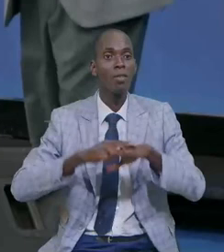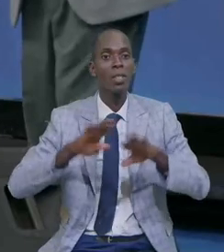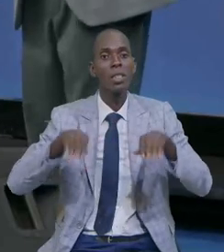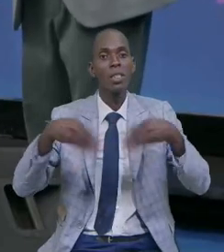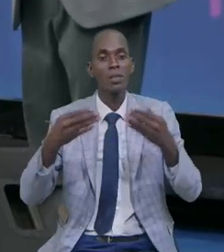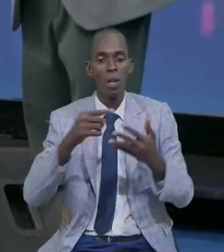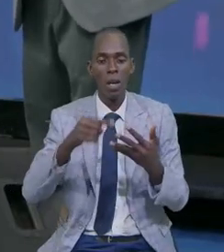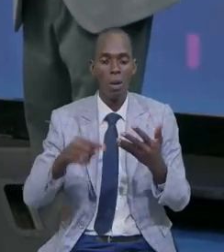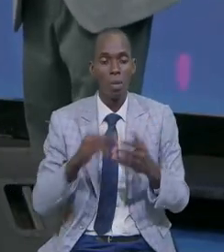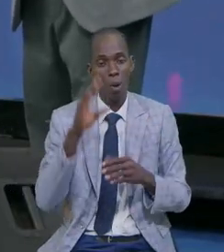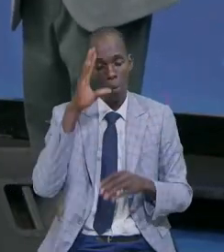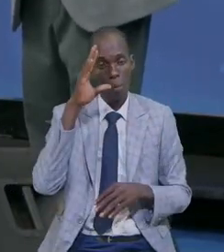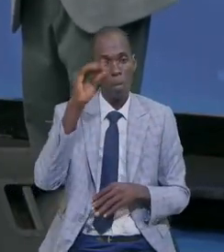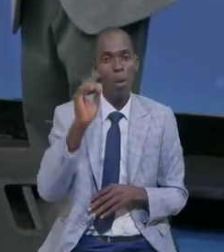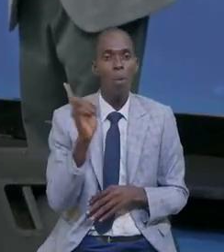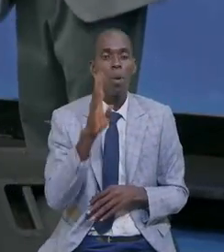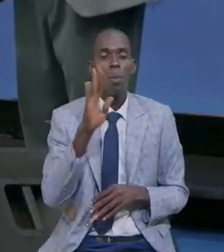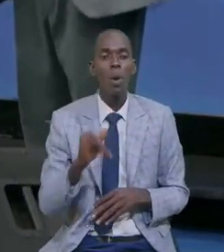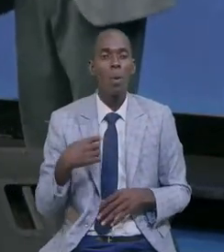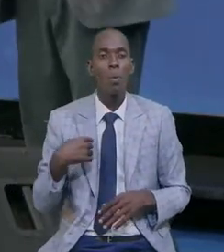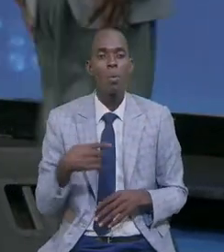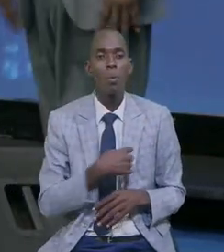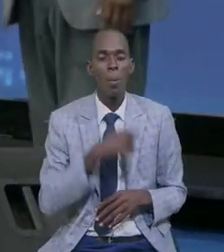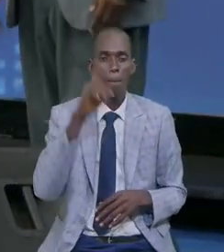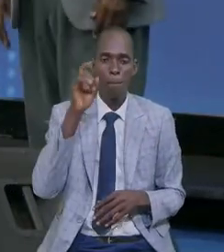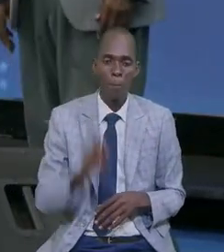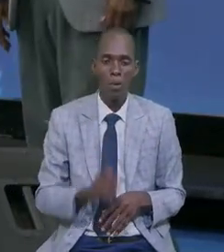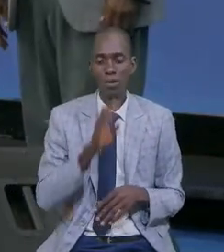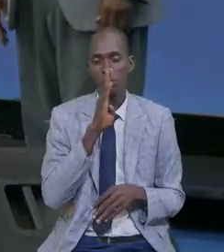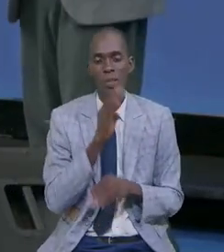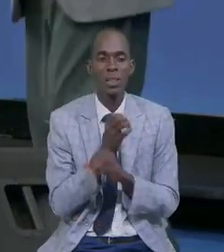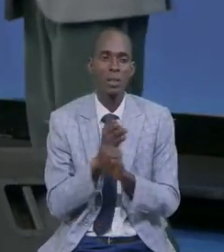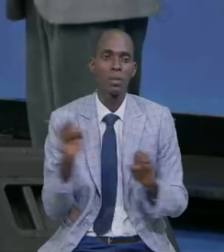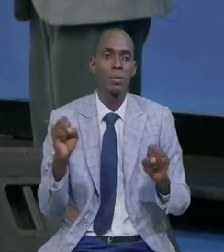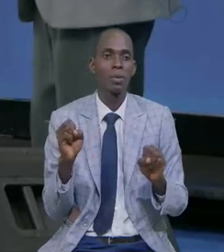les hommes par lequel nous devions être sauvés.